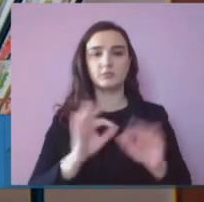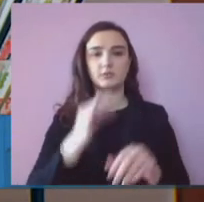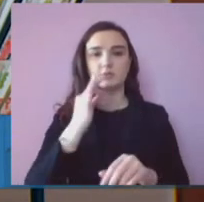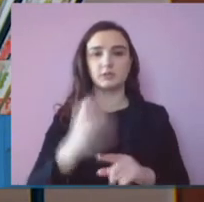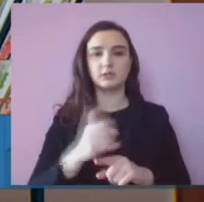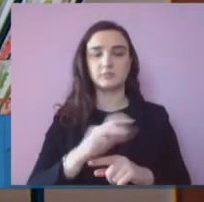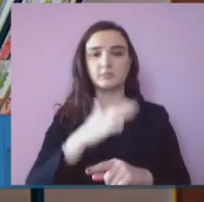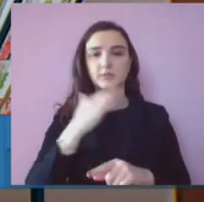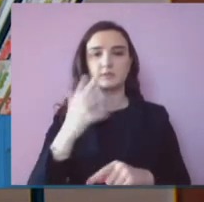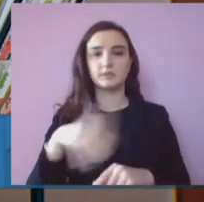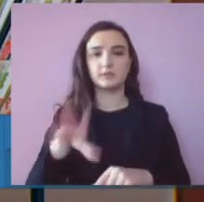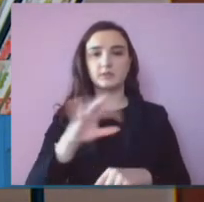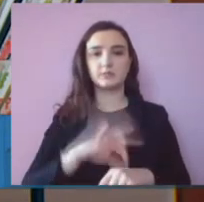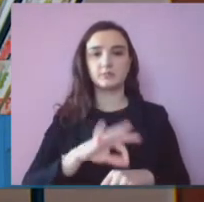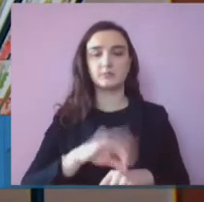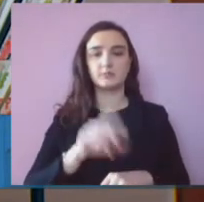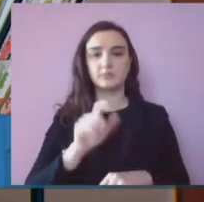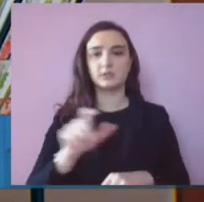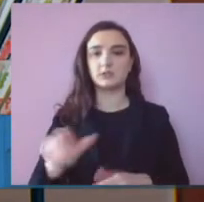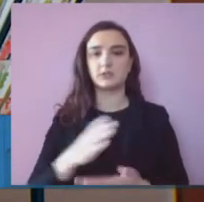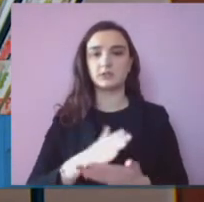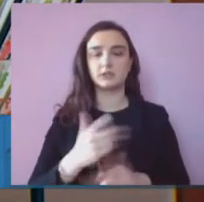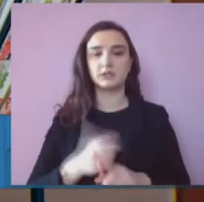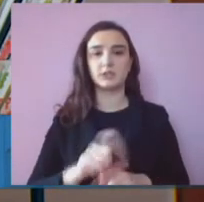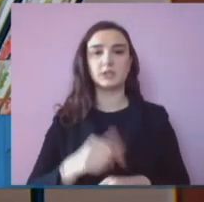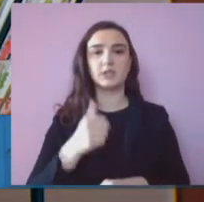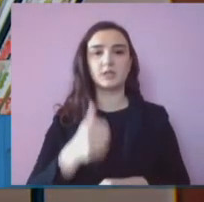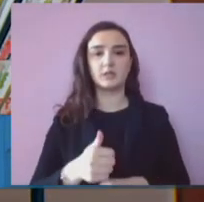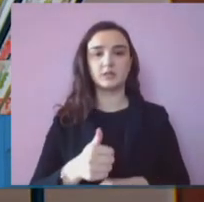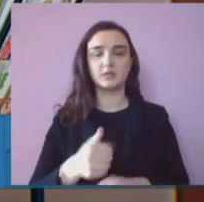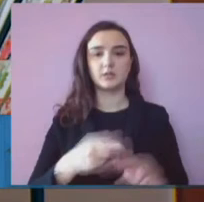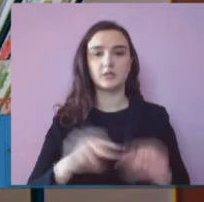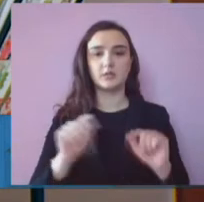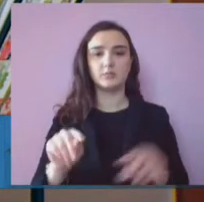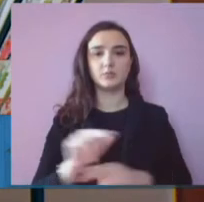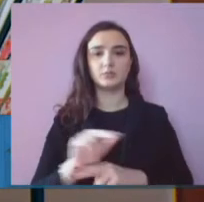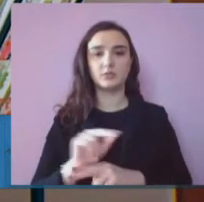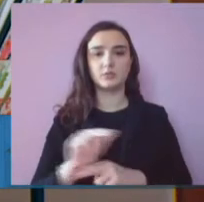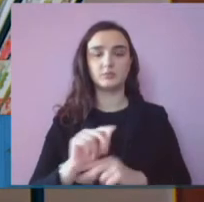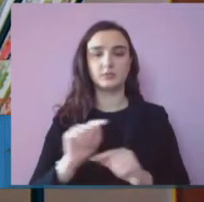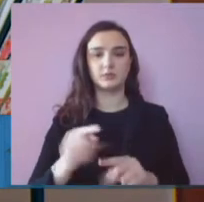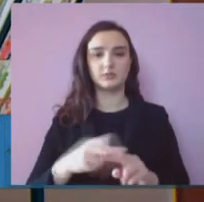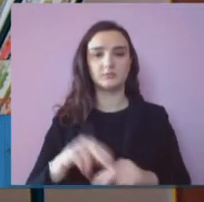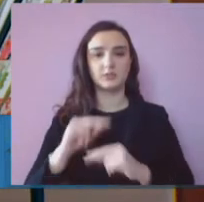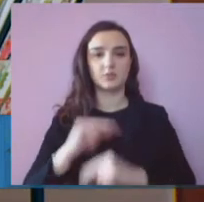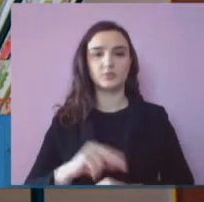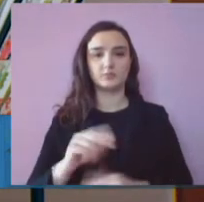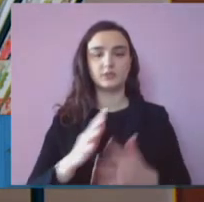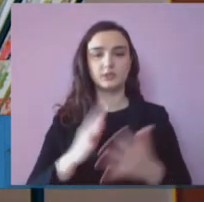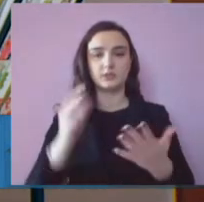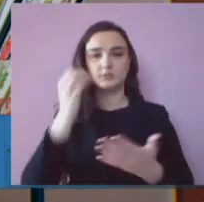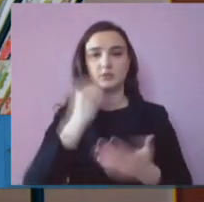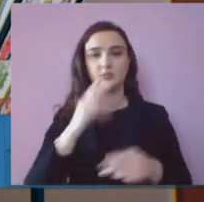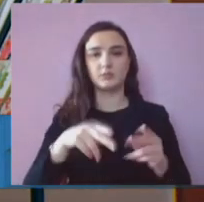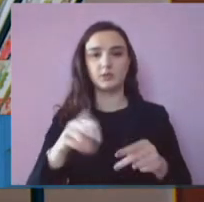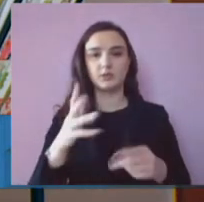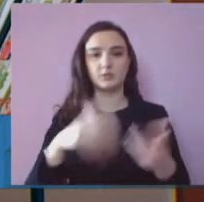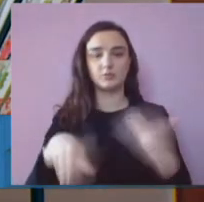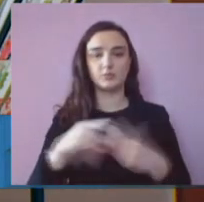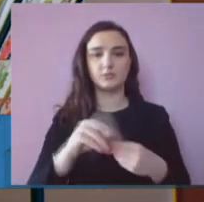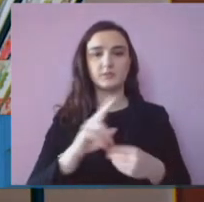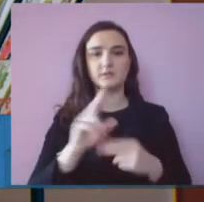პაციენტი არის ძალიან კარგად აი ამ მკურნალობის წყალობით. დიდი მადლობა ჩვენს ქირურგებს, რომელიც